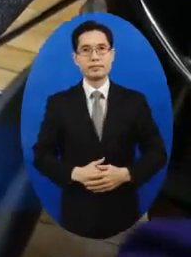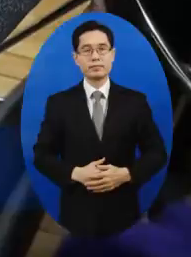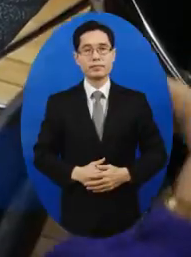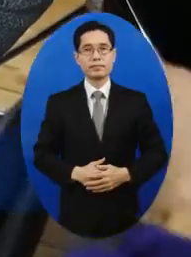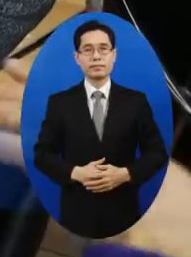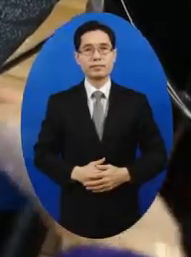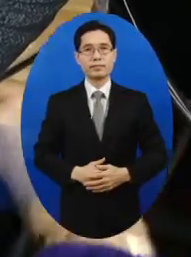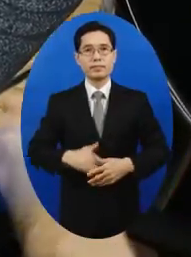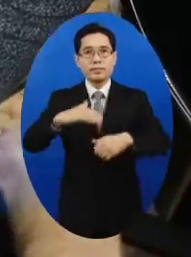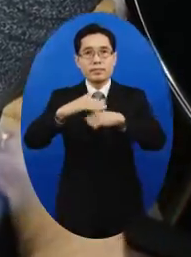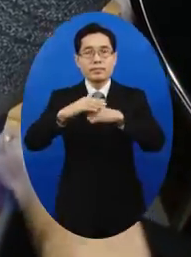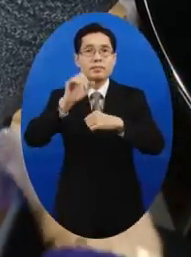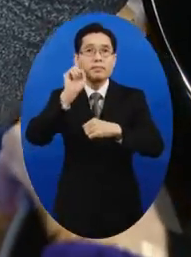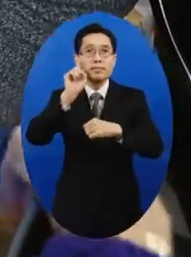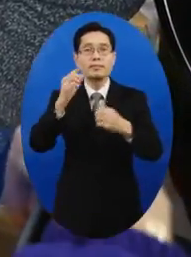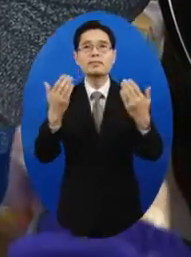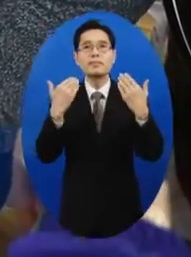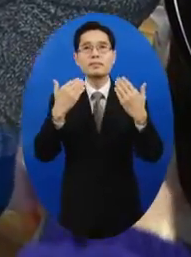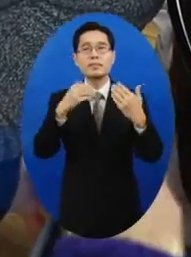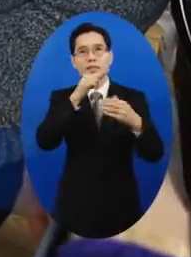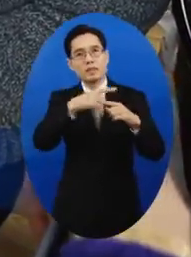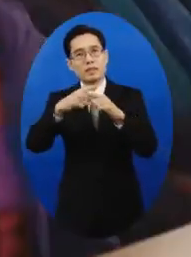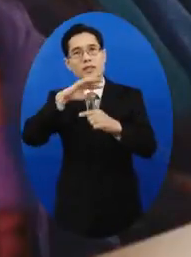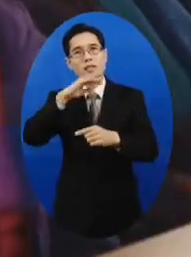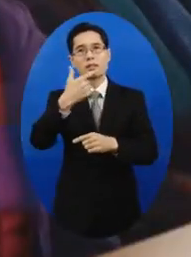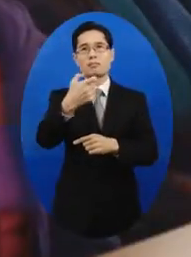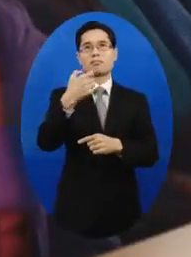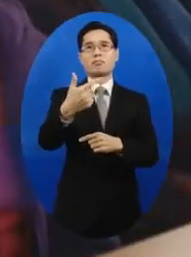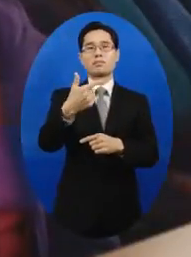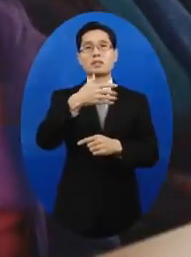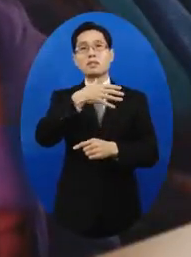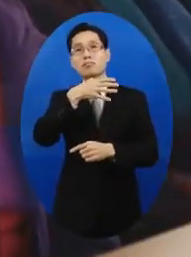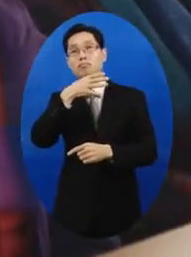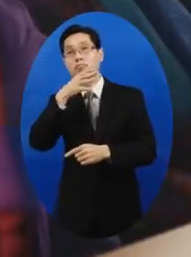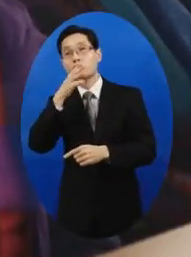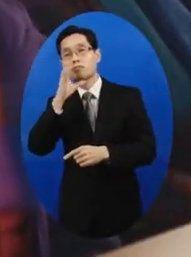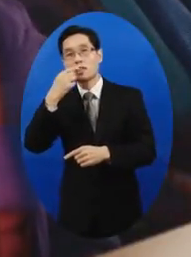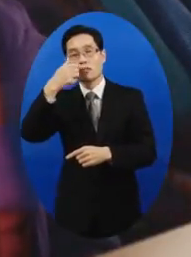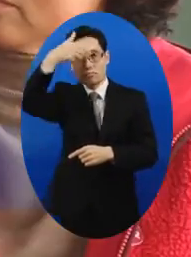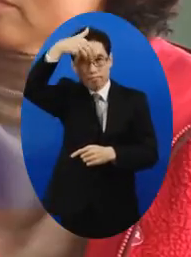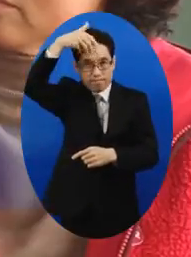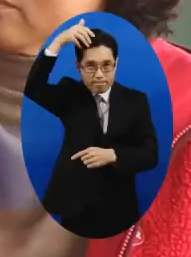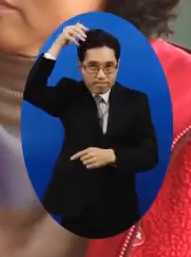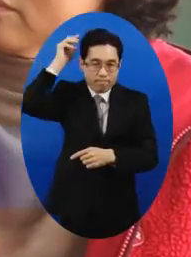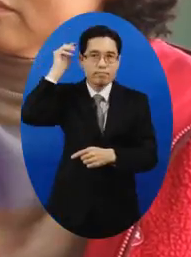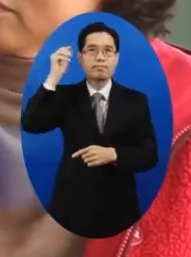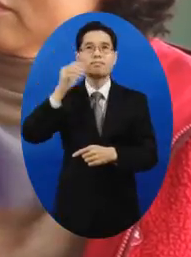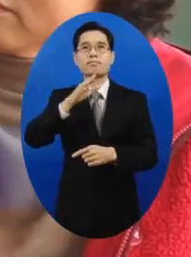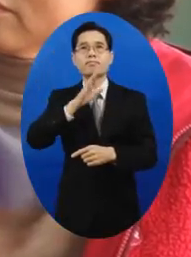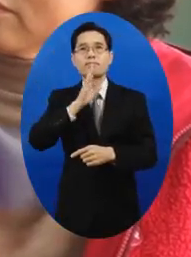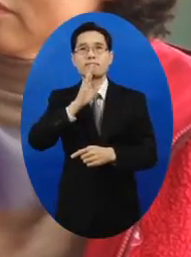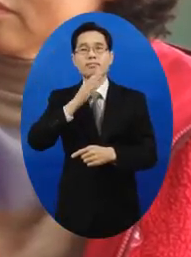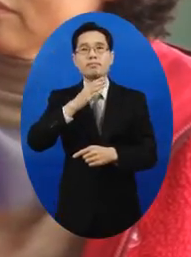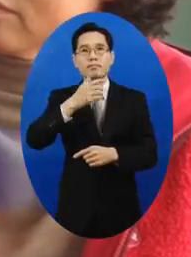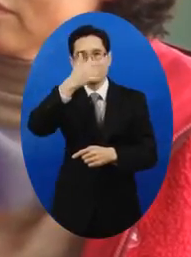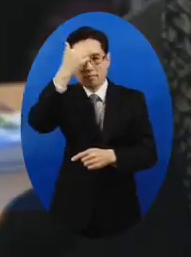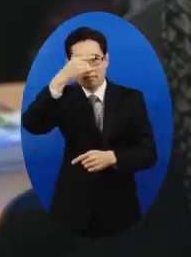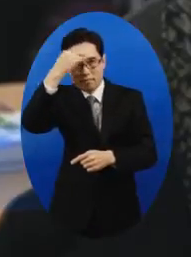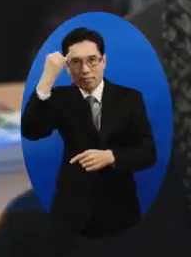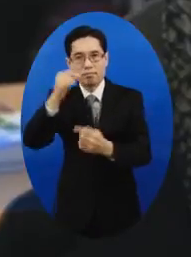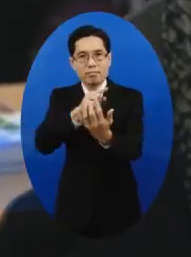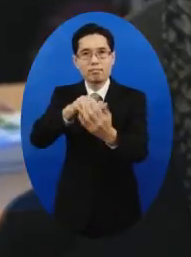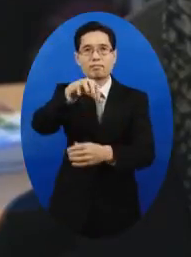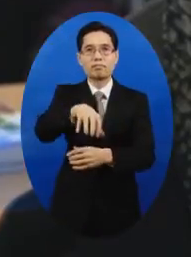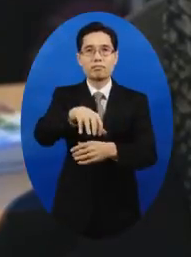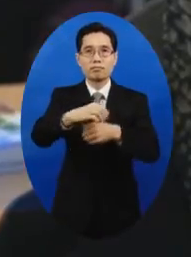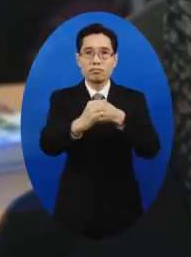되게 대해 상담하는 시간을 가졌습니다 대구 내일 학교는 평균연령 66세의 늦깎이 학습자들을 위한